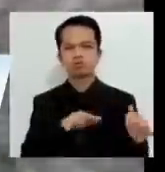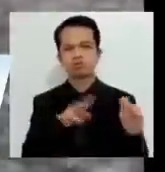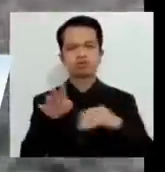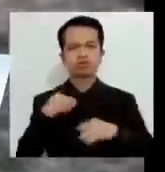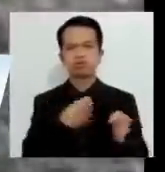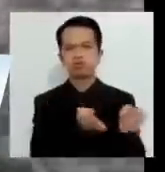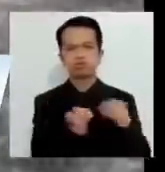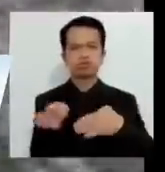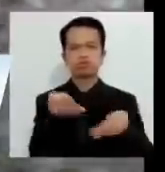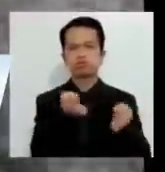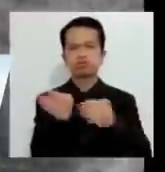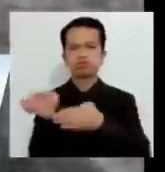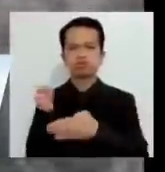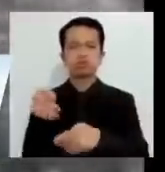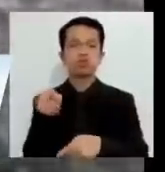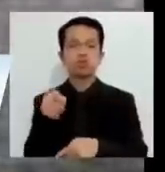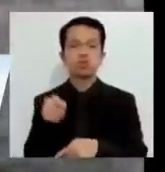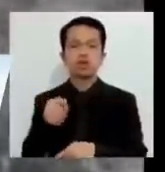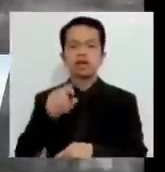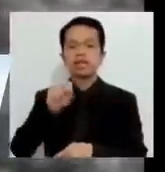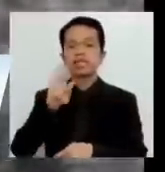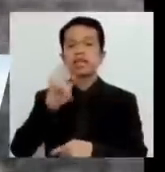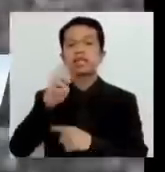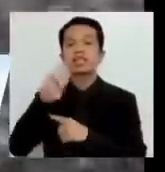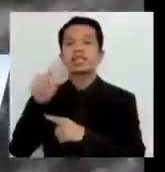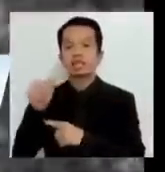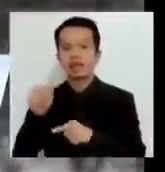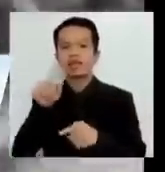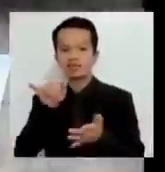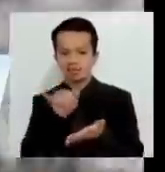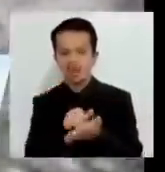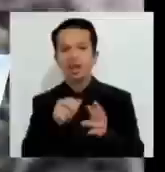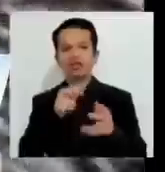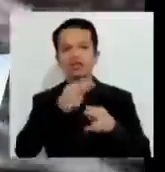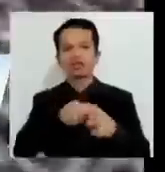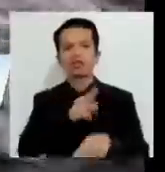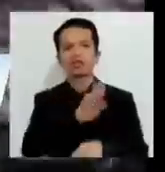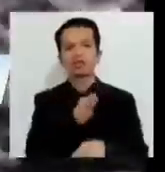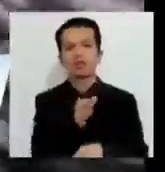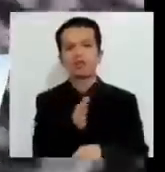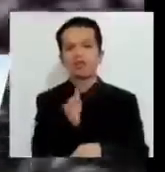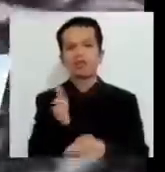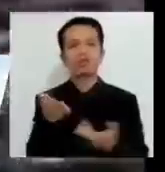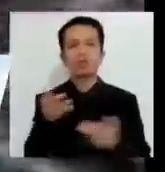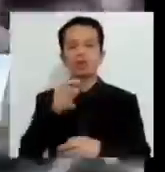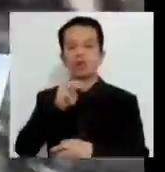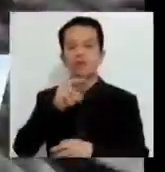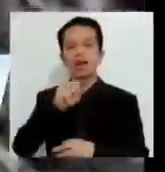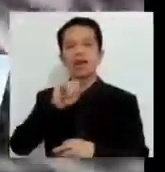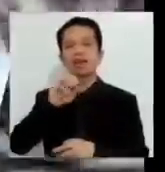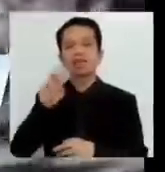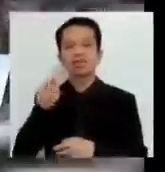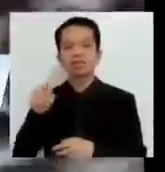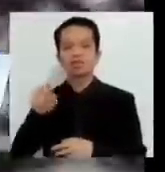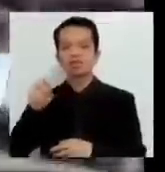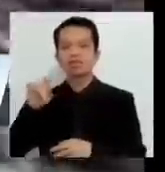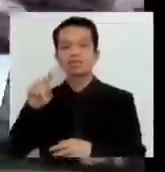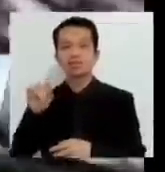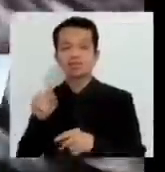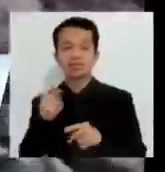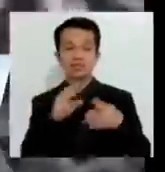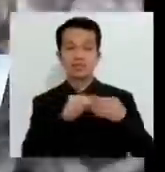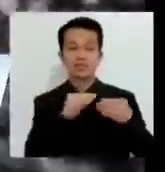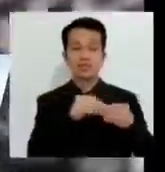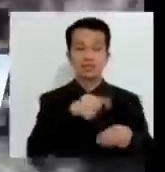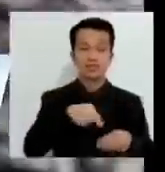Mga tamban o sardinela yan na bumungad sa mga residente at guest sa isang resort sa Maasim, Sarangani. Kwento ng ilang mangiisda roon